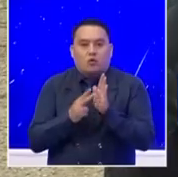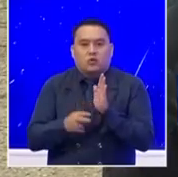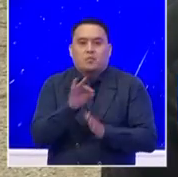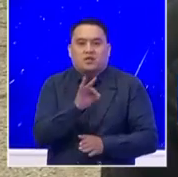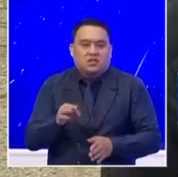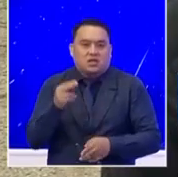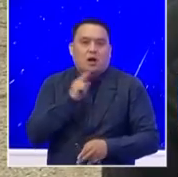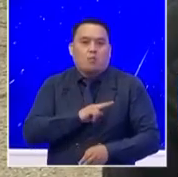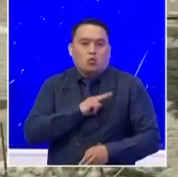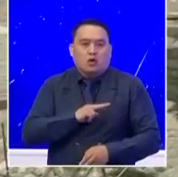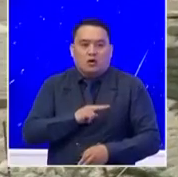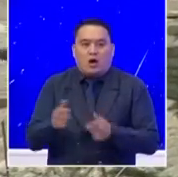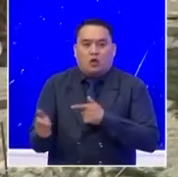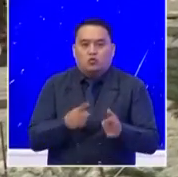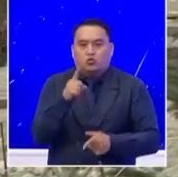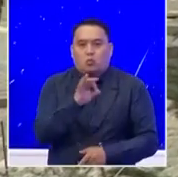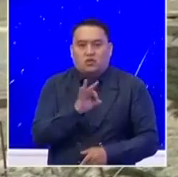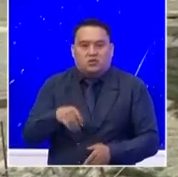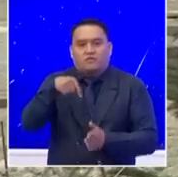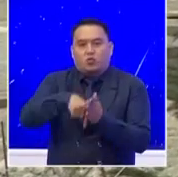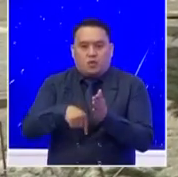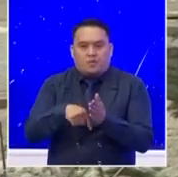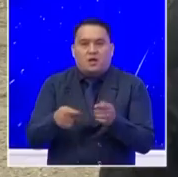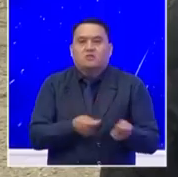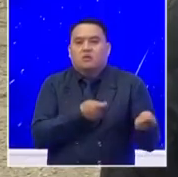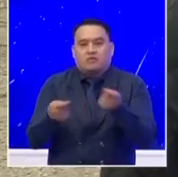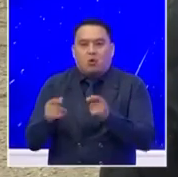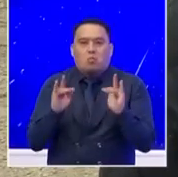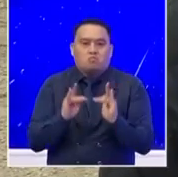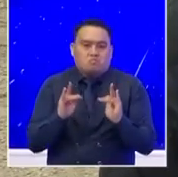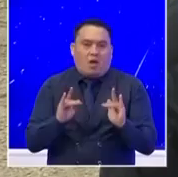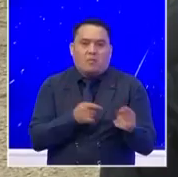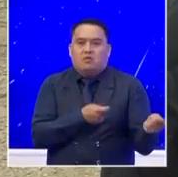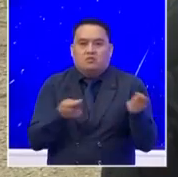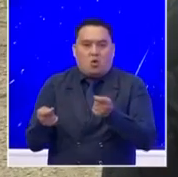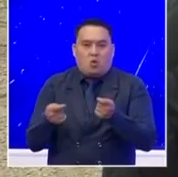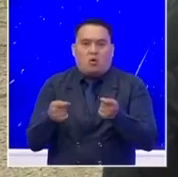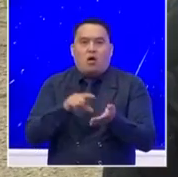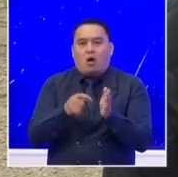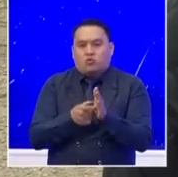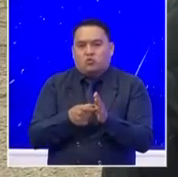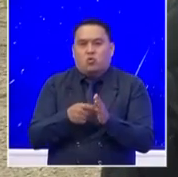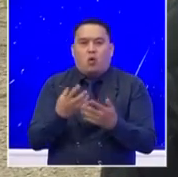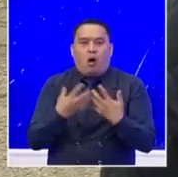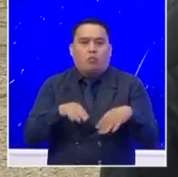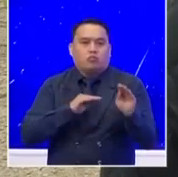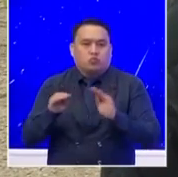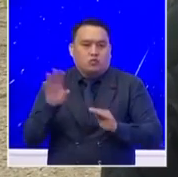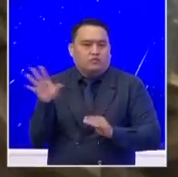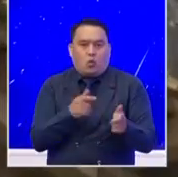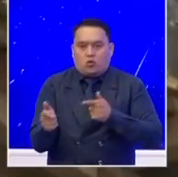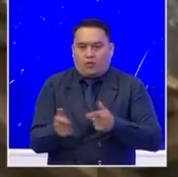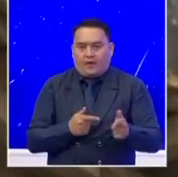работ. Внутреннее здание готово на 100%. Завезена мебель, учебные кабинеты оборудованы. Внутри здания все